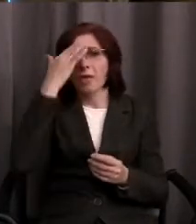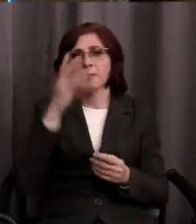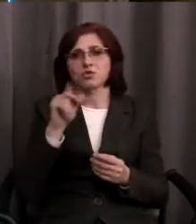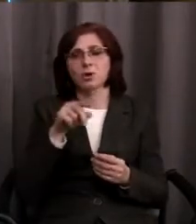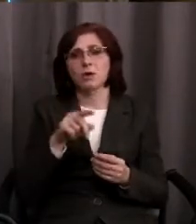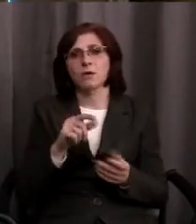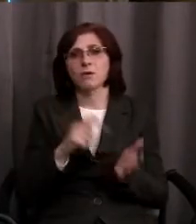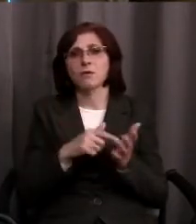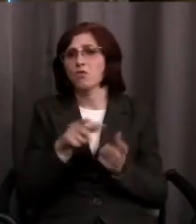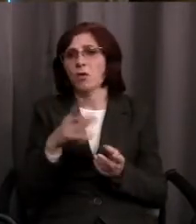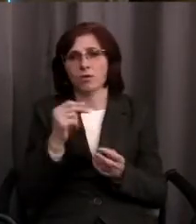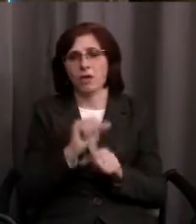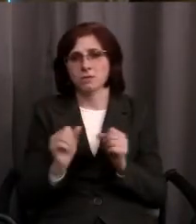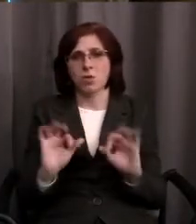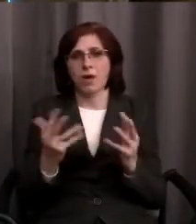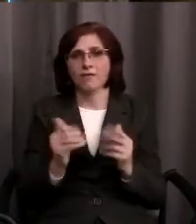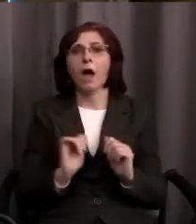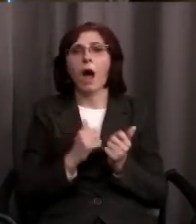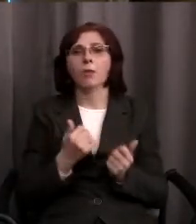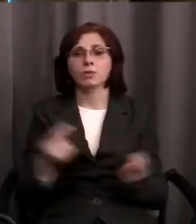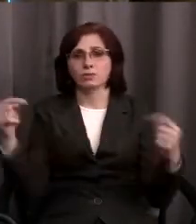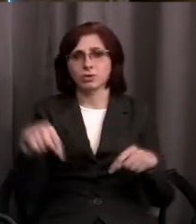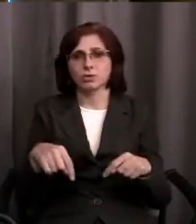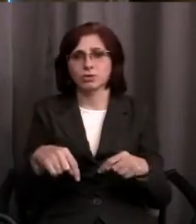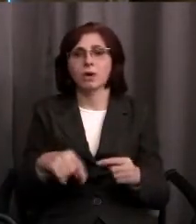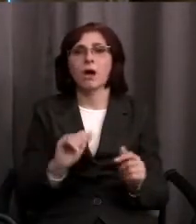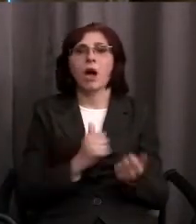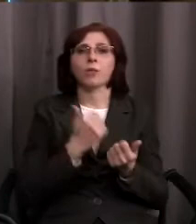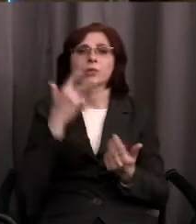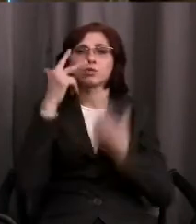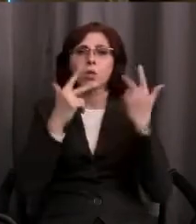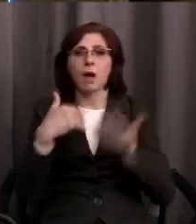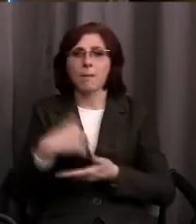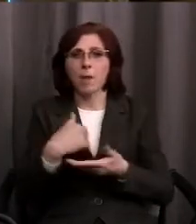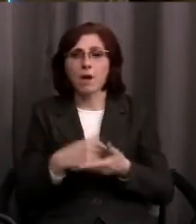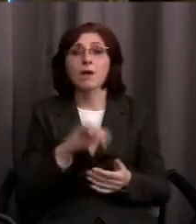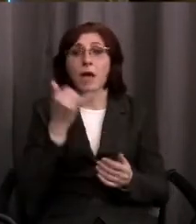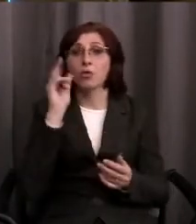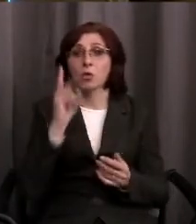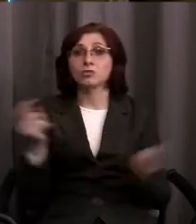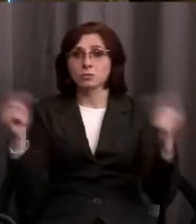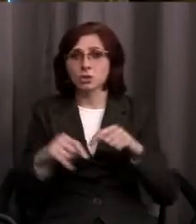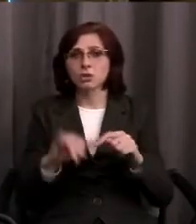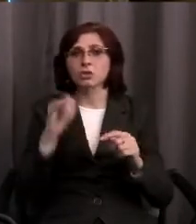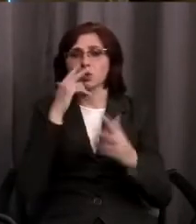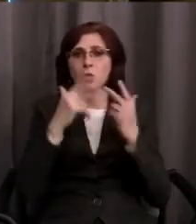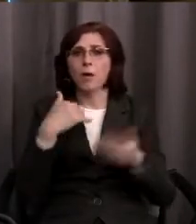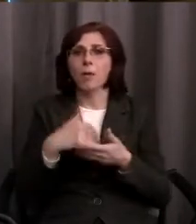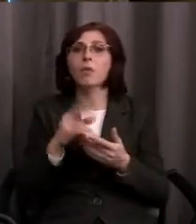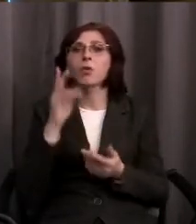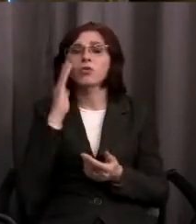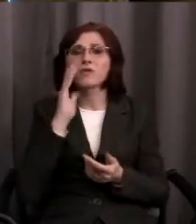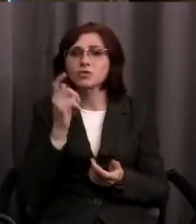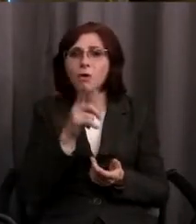że to nie jest łatwe, żeby przyjść, żeby szukać pomocy. Ale jak już ktoś przyjdzie i szuka pomocy, to wiecie Państwo, co